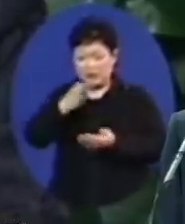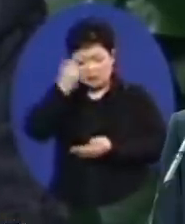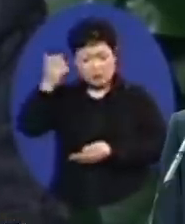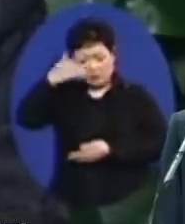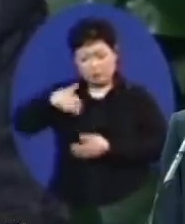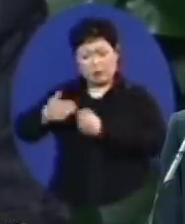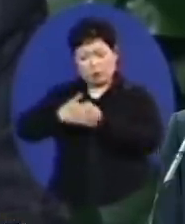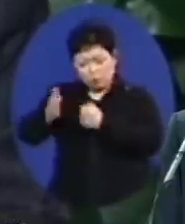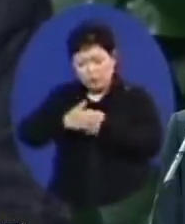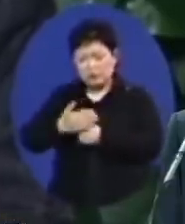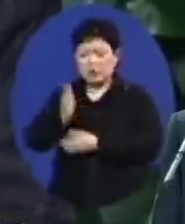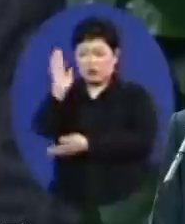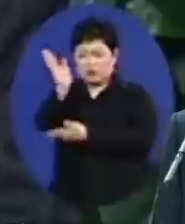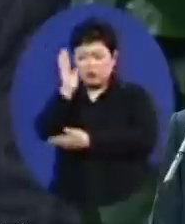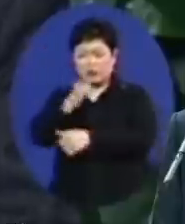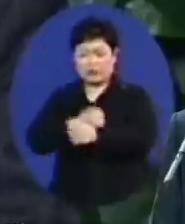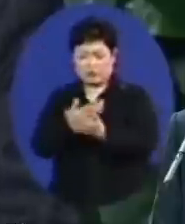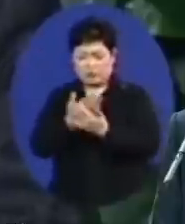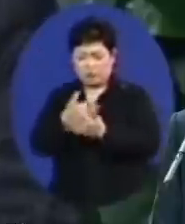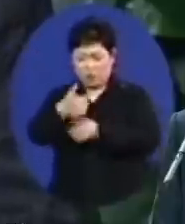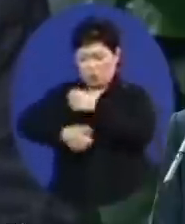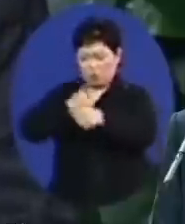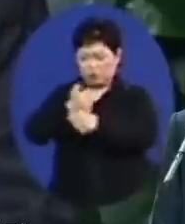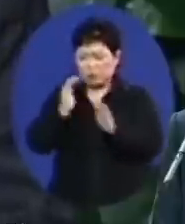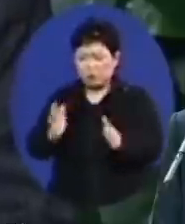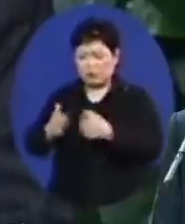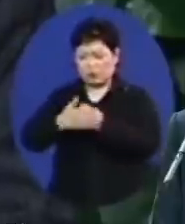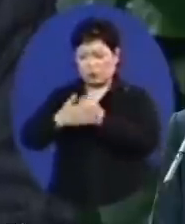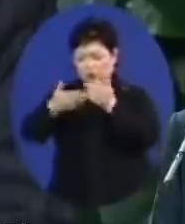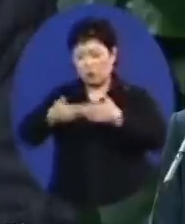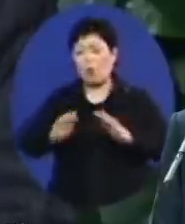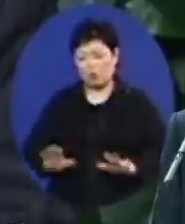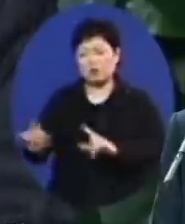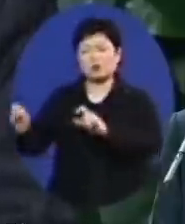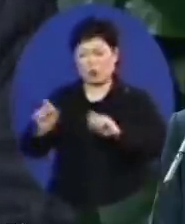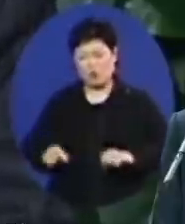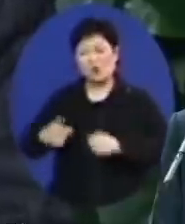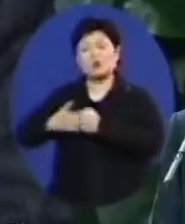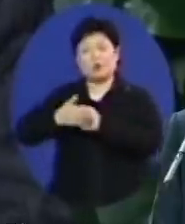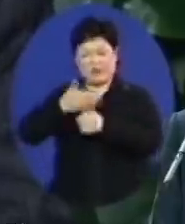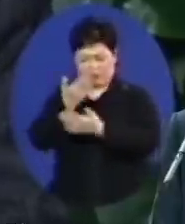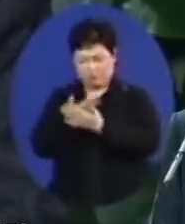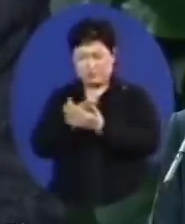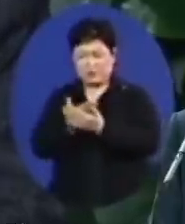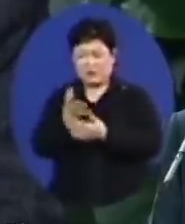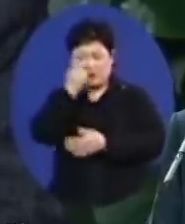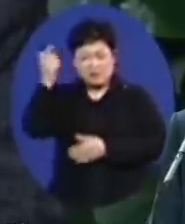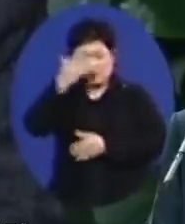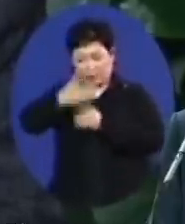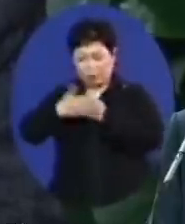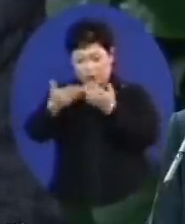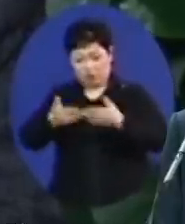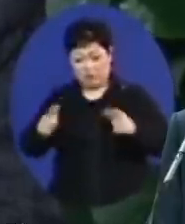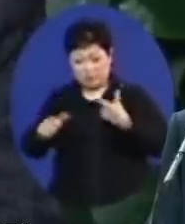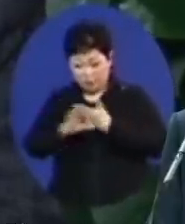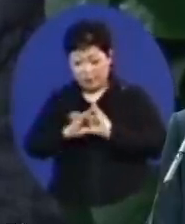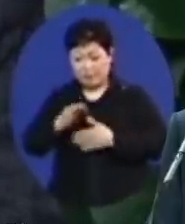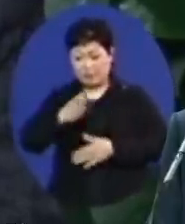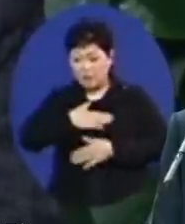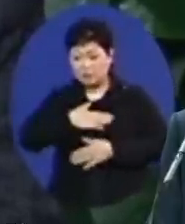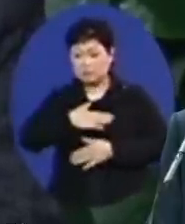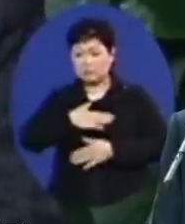설교하게 해주십시오. 50년 동안 나를 도와주셨는데 오늘도 도와주십시오. 성령님이 도와주지 아니하시면